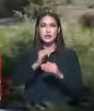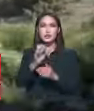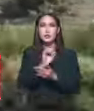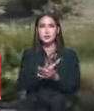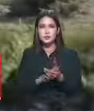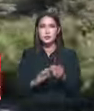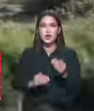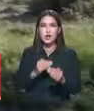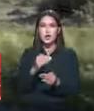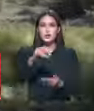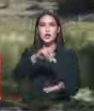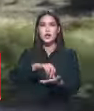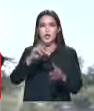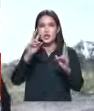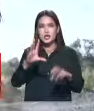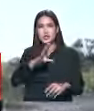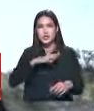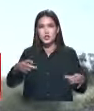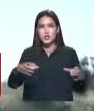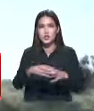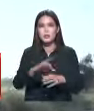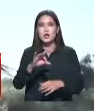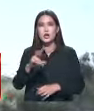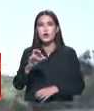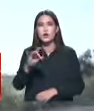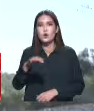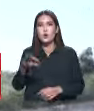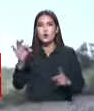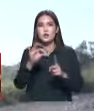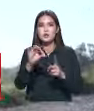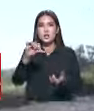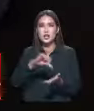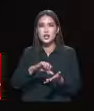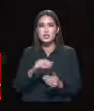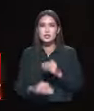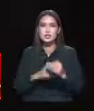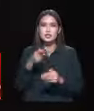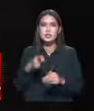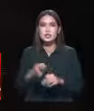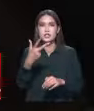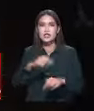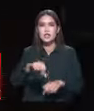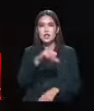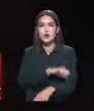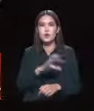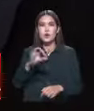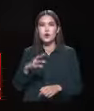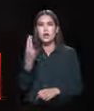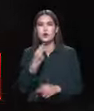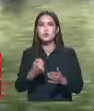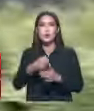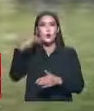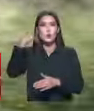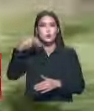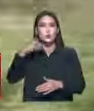продолжают преодолевать и участники так называемой команды рекорд целью которой является Преодоление 1300 км от Астаны до